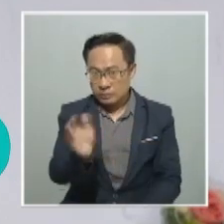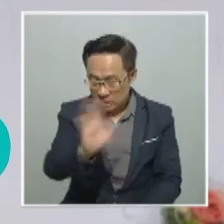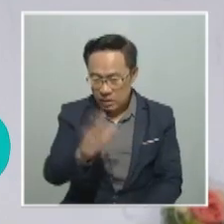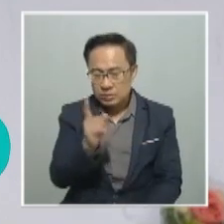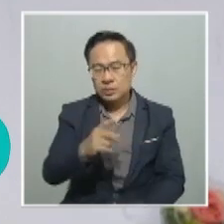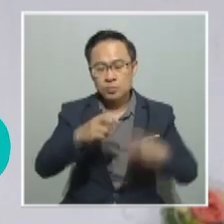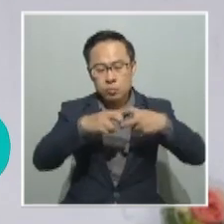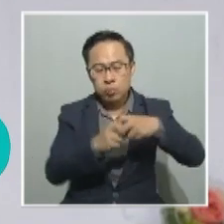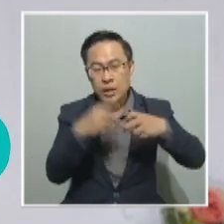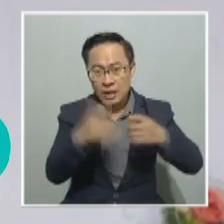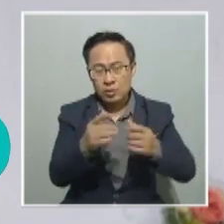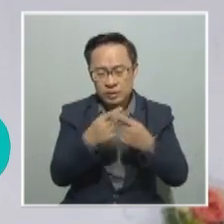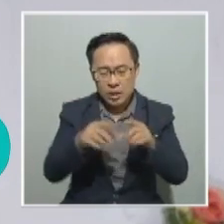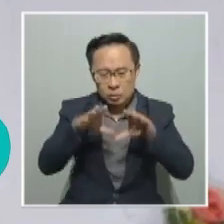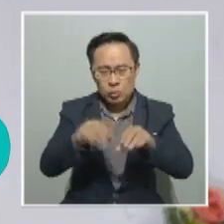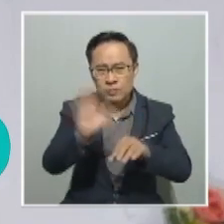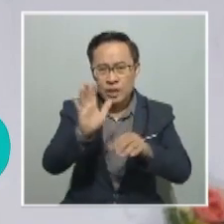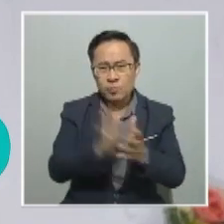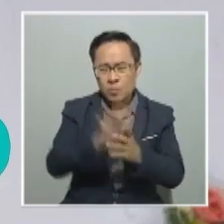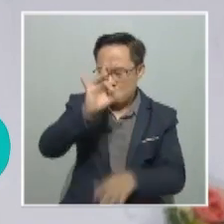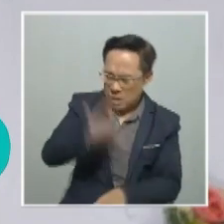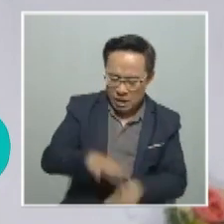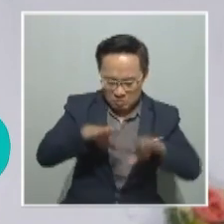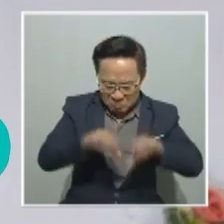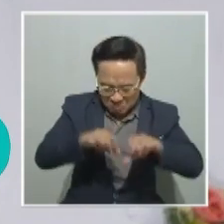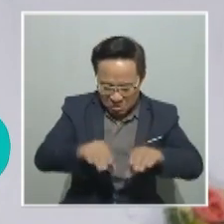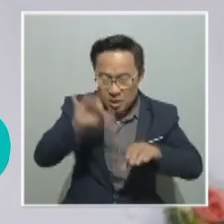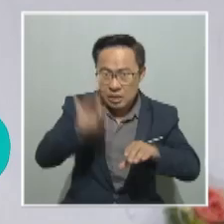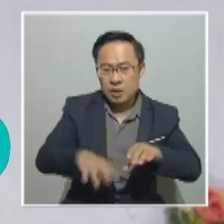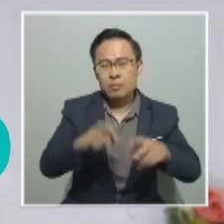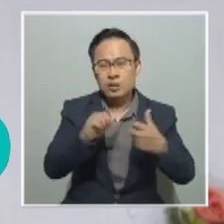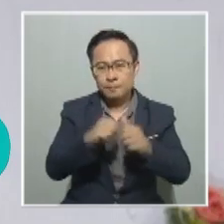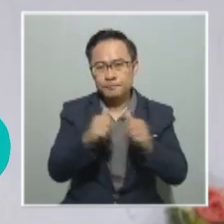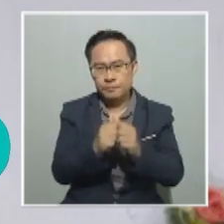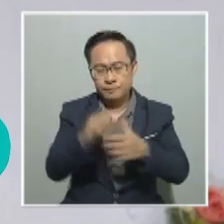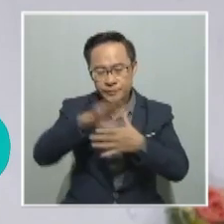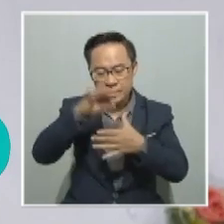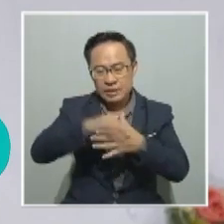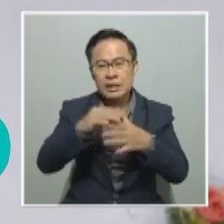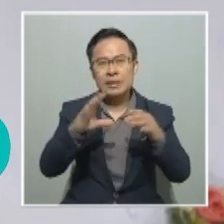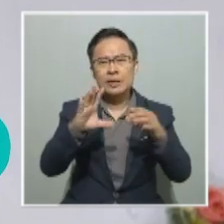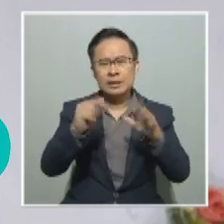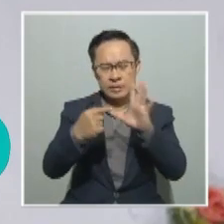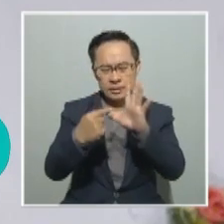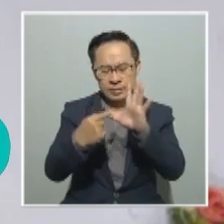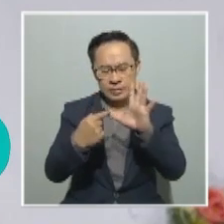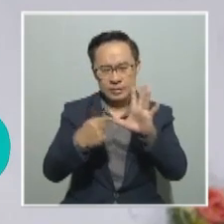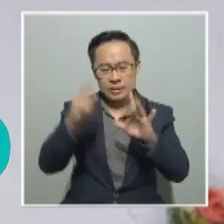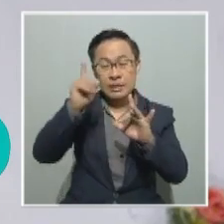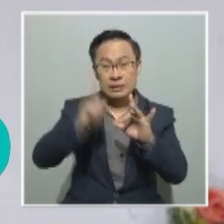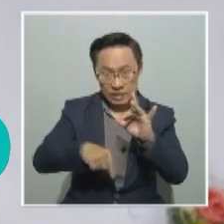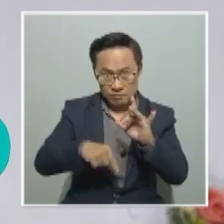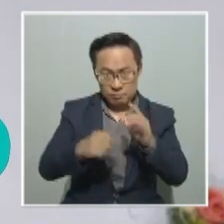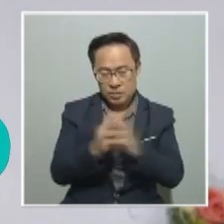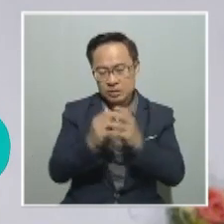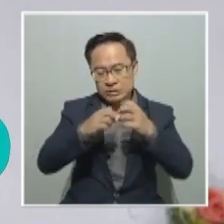ม่ใช่คือการที่เราใช้แรงอะไรก็แล้วแต ่ หรือทำให้มันมีการช็อกช้ำของไอตัวเยื่อคุ้มข้อทั้งหมดมันก็